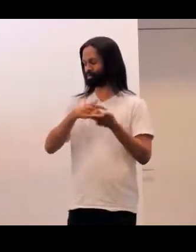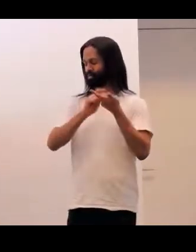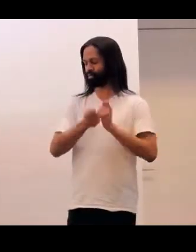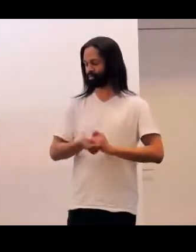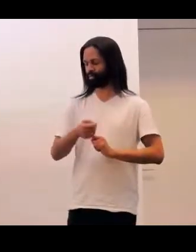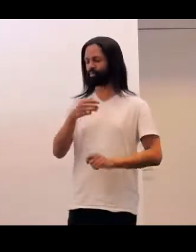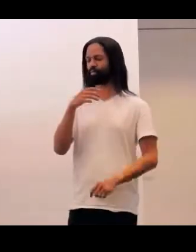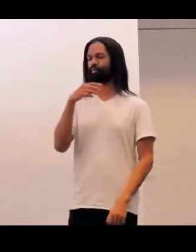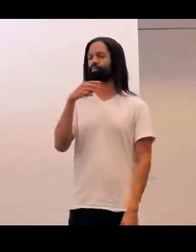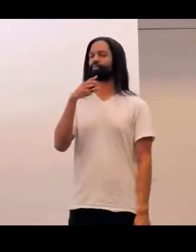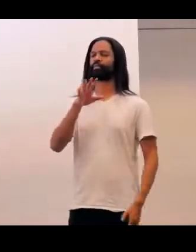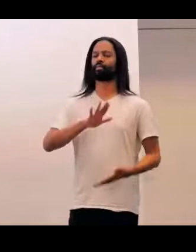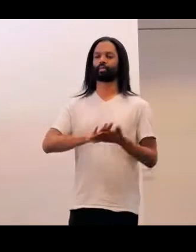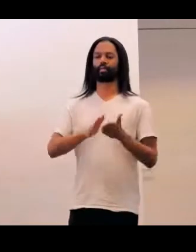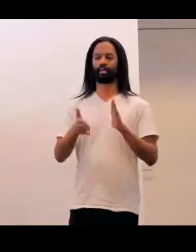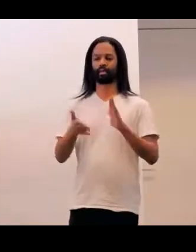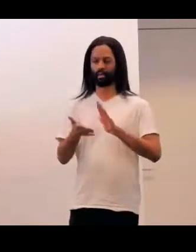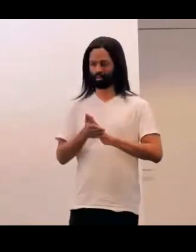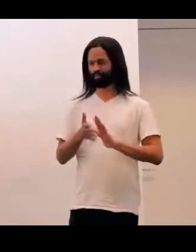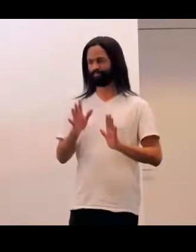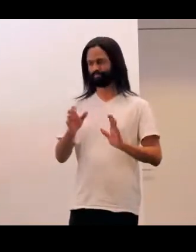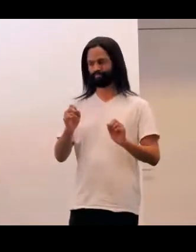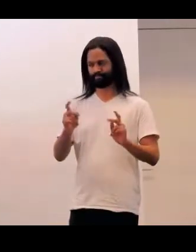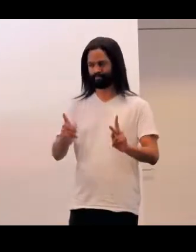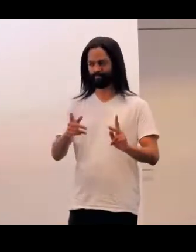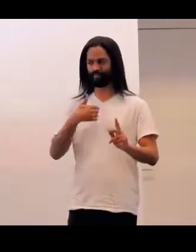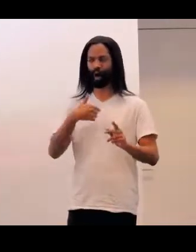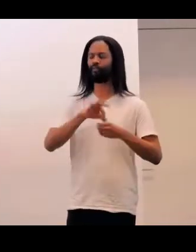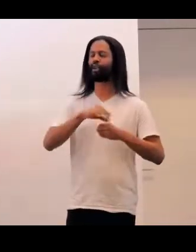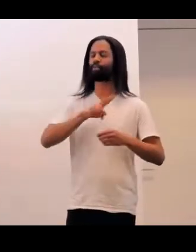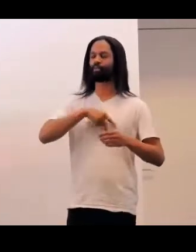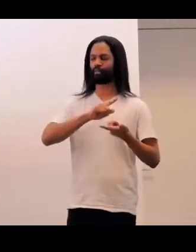le maire, Sophie Mailleux. Oui. Oui.